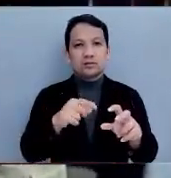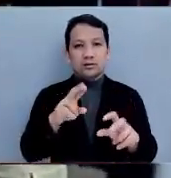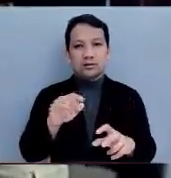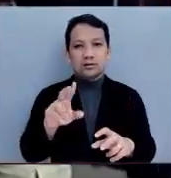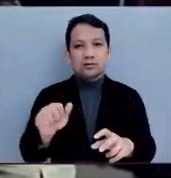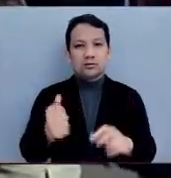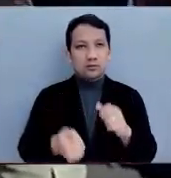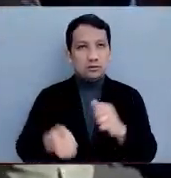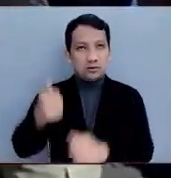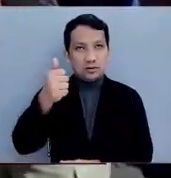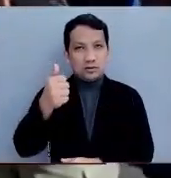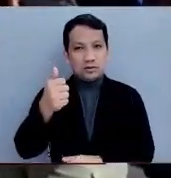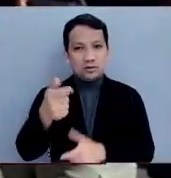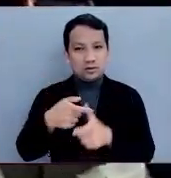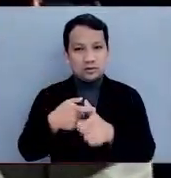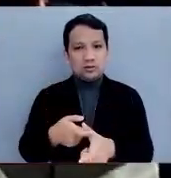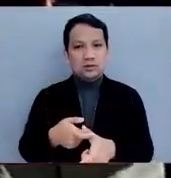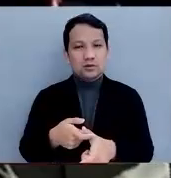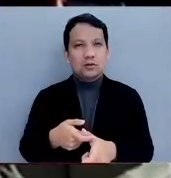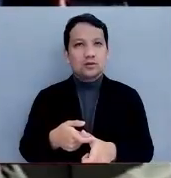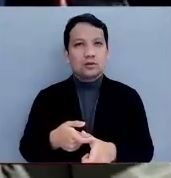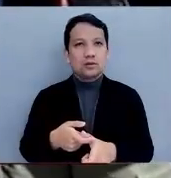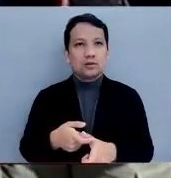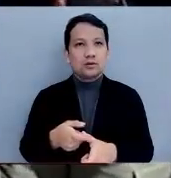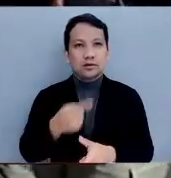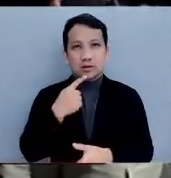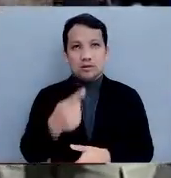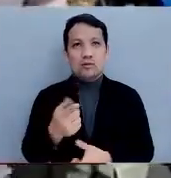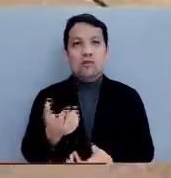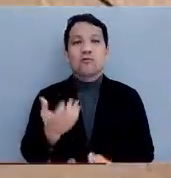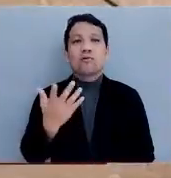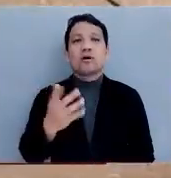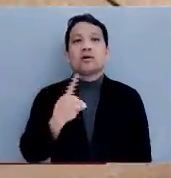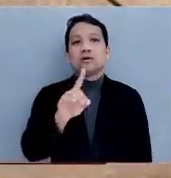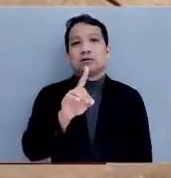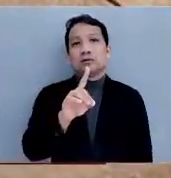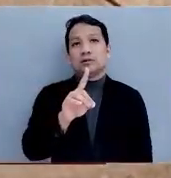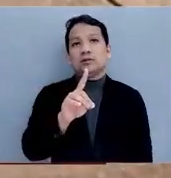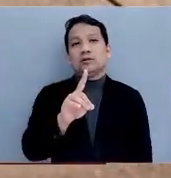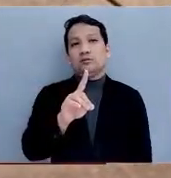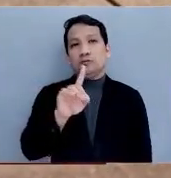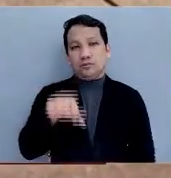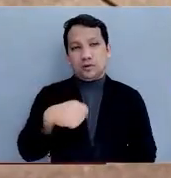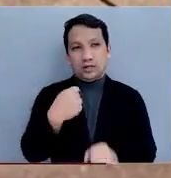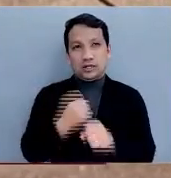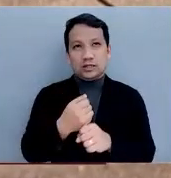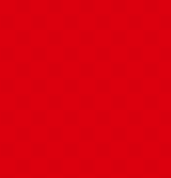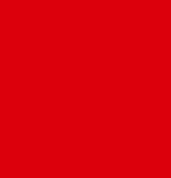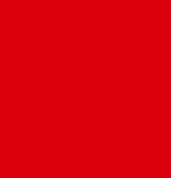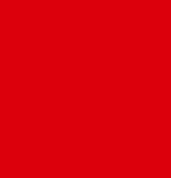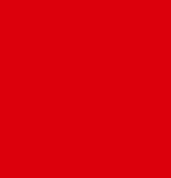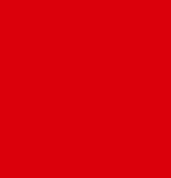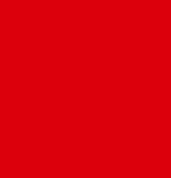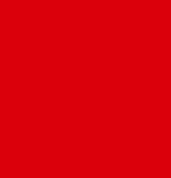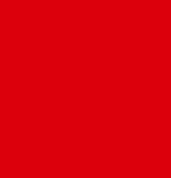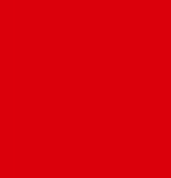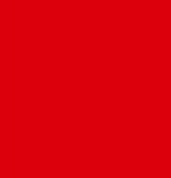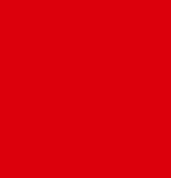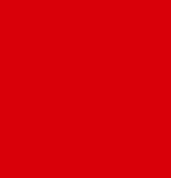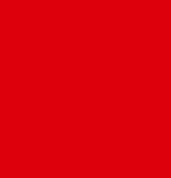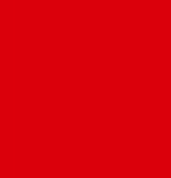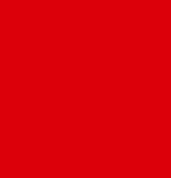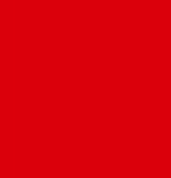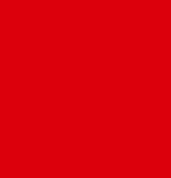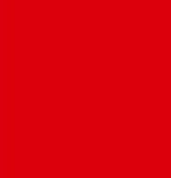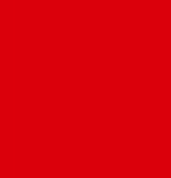ang nanalo sa race. Nakapag-uwi siya, wow, ng 1-year supply ng dog food. Mga kapatid,